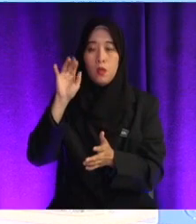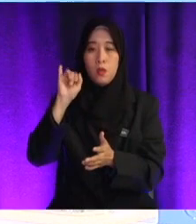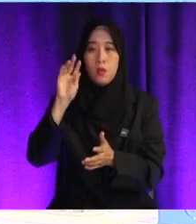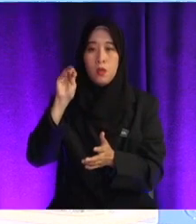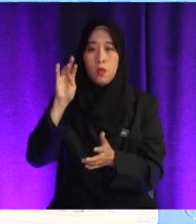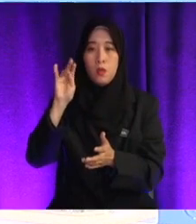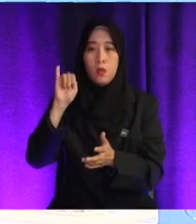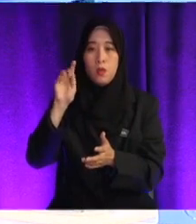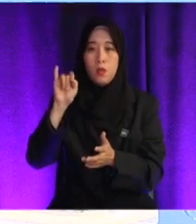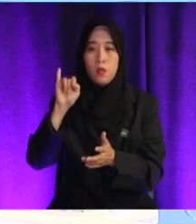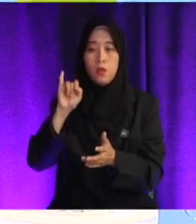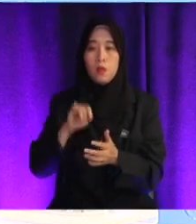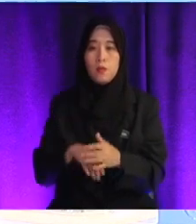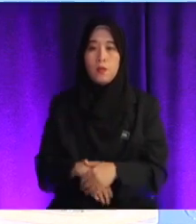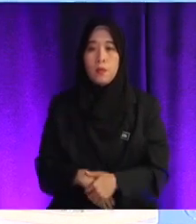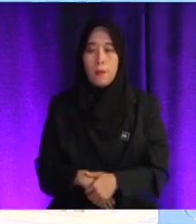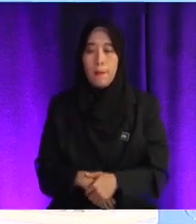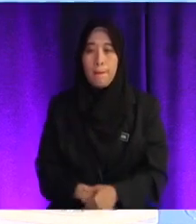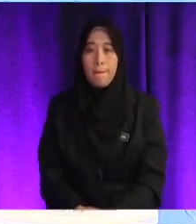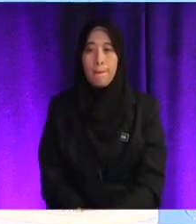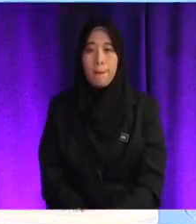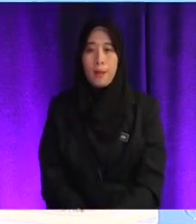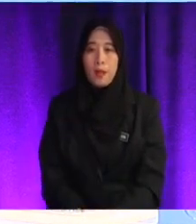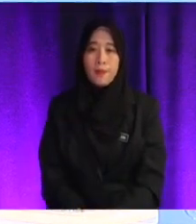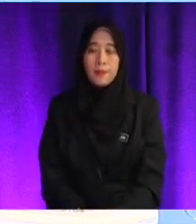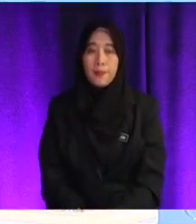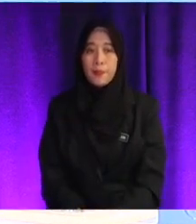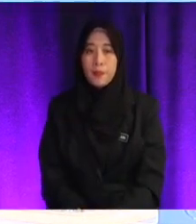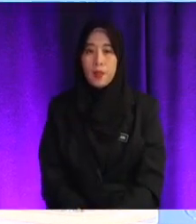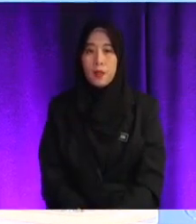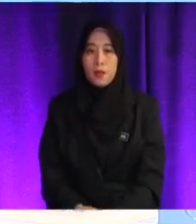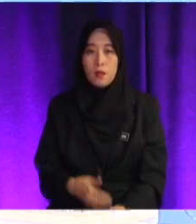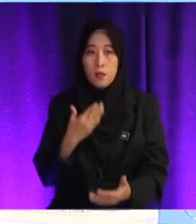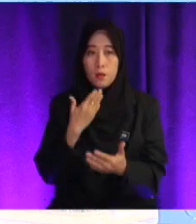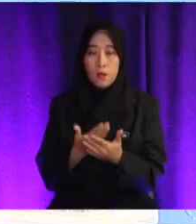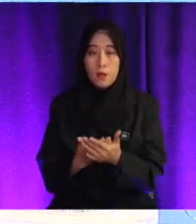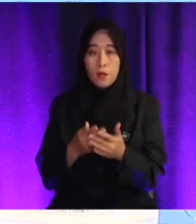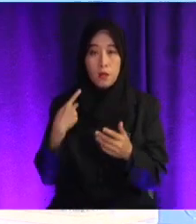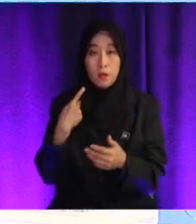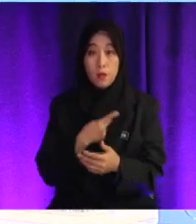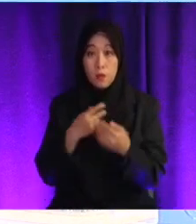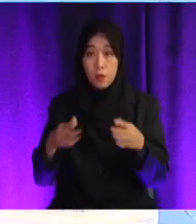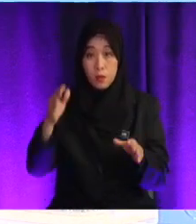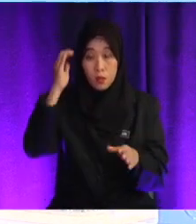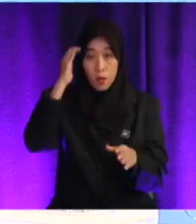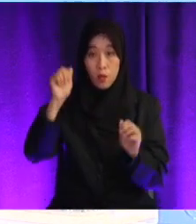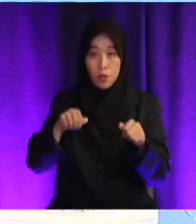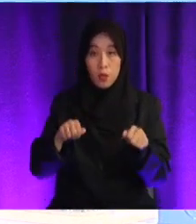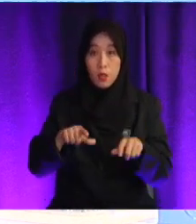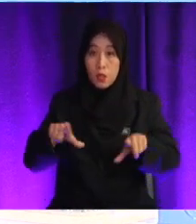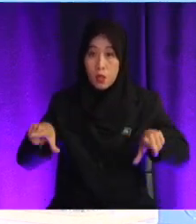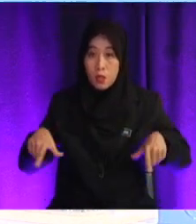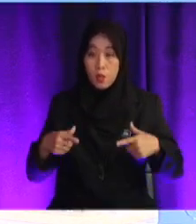cikgu? Betul. A++. Okey. Okey, jadi kita pun dah tahu cikgu. Bolehkah kita lakukan kita punya uji